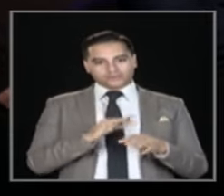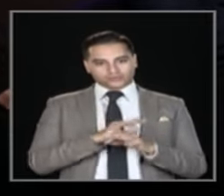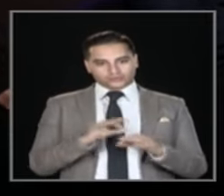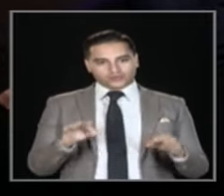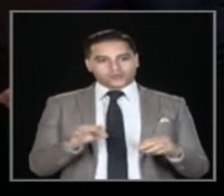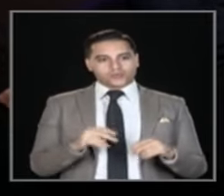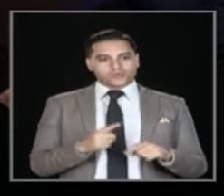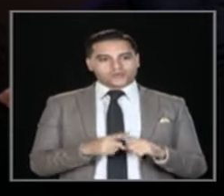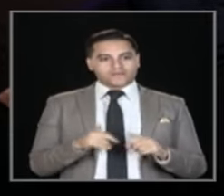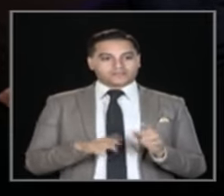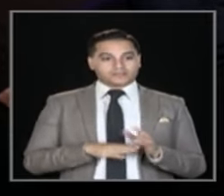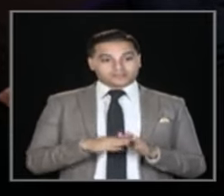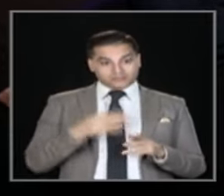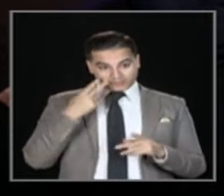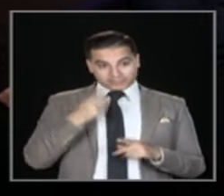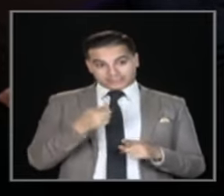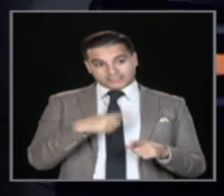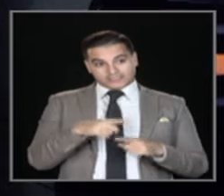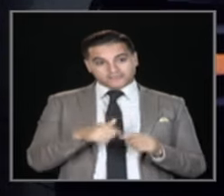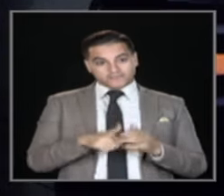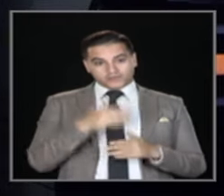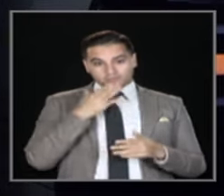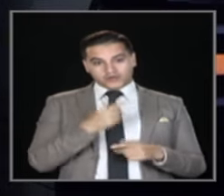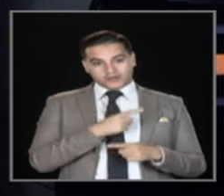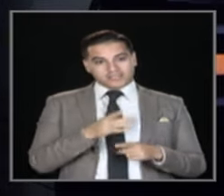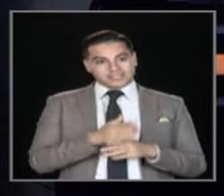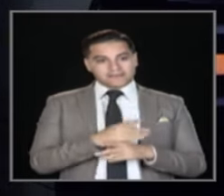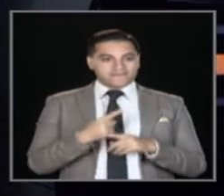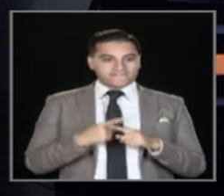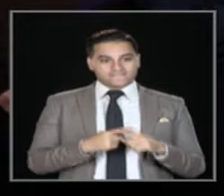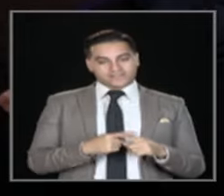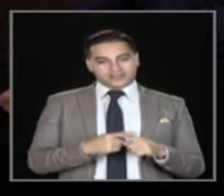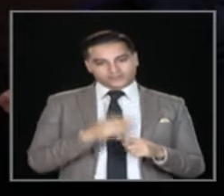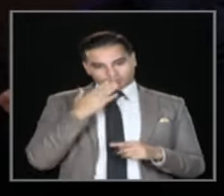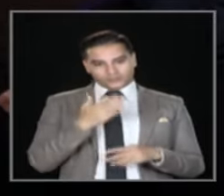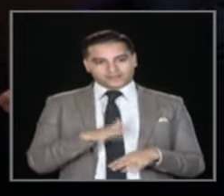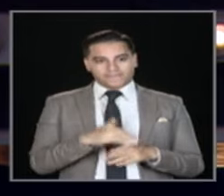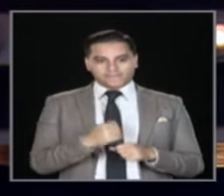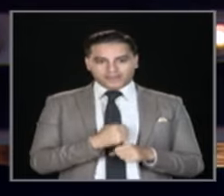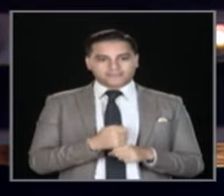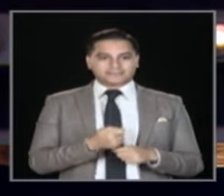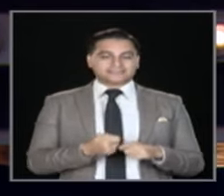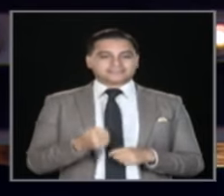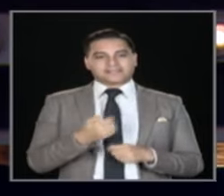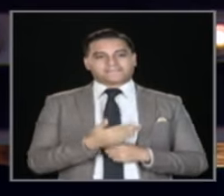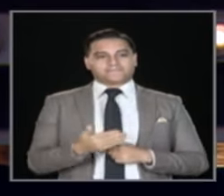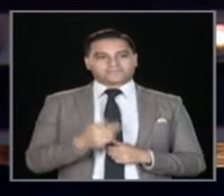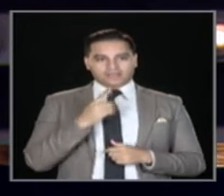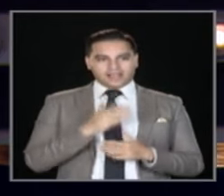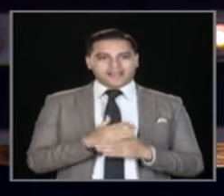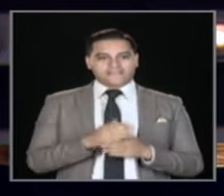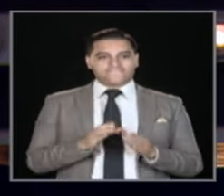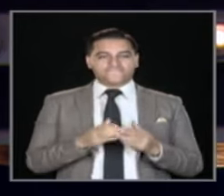ده ما كانوش زمانهم وصلوا الفاينل، وما كانش زمانهم كسبوا الكاس في الاخر، فهم يستاهلوا جدا جدا لانهم عملوا المطلوب منهم وبزياده كمان. الحقيقه الفرقه